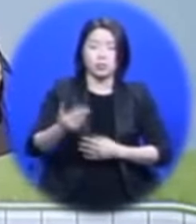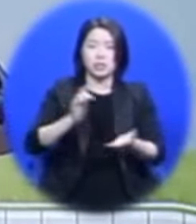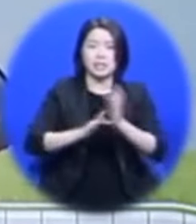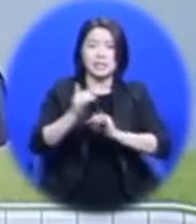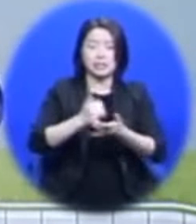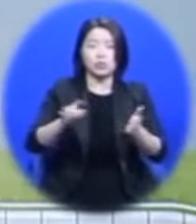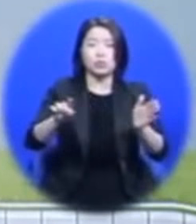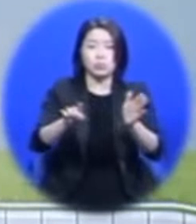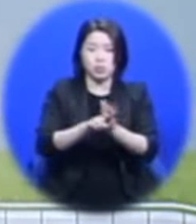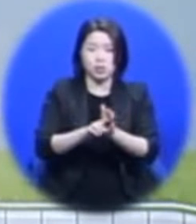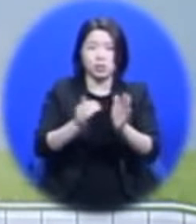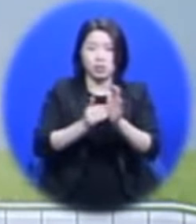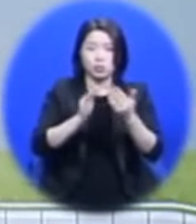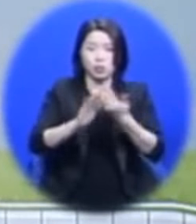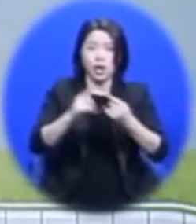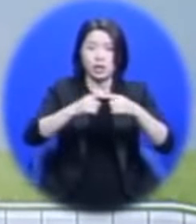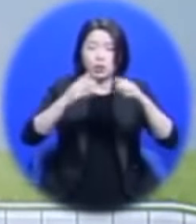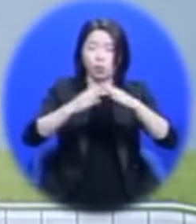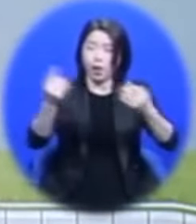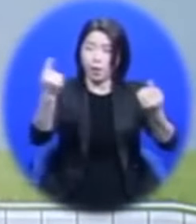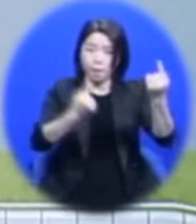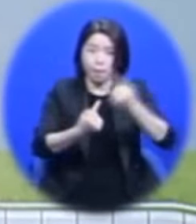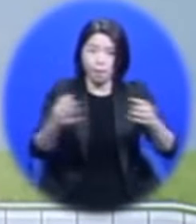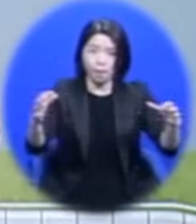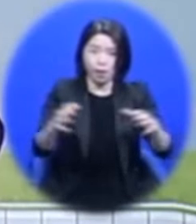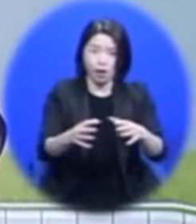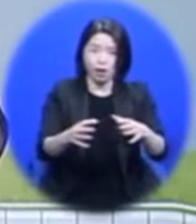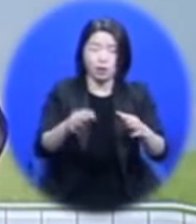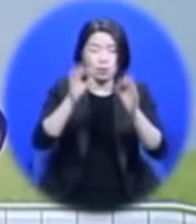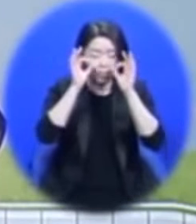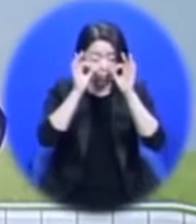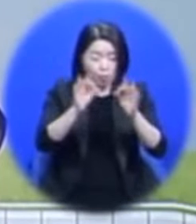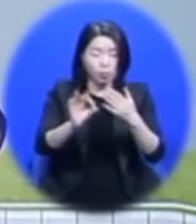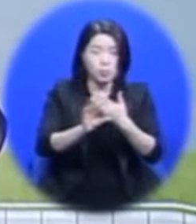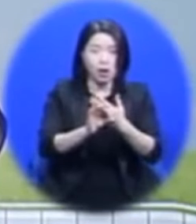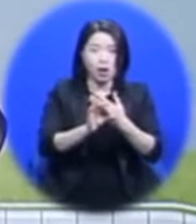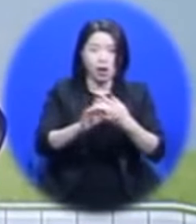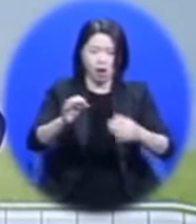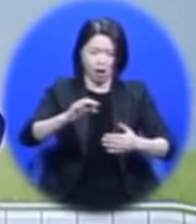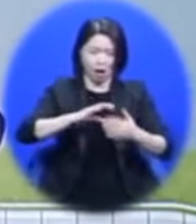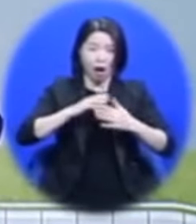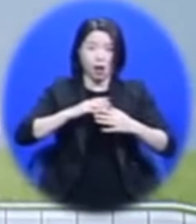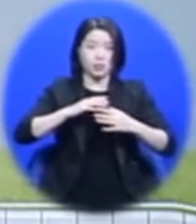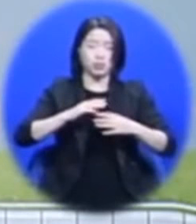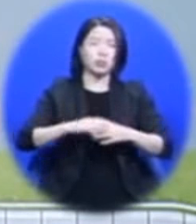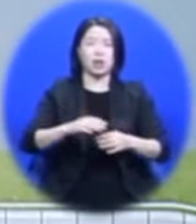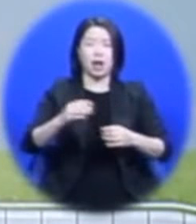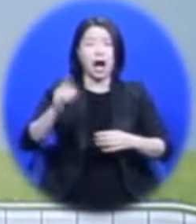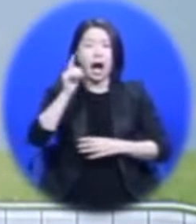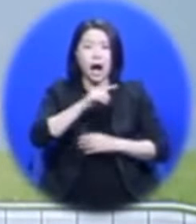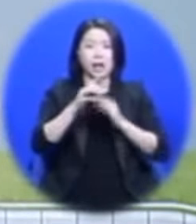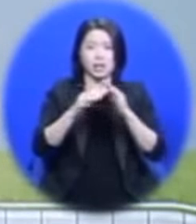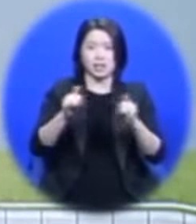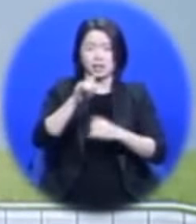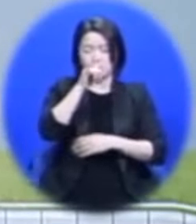믿고 이렇게 교회로 모여보면 교회 안에도 깜짝 놀랄 정도로 악한 사람이 있어요.